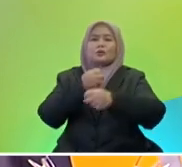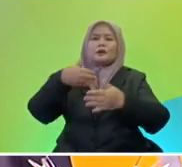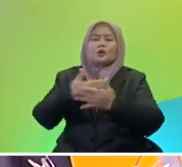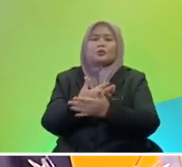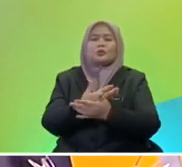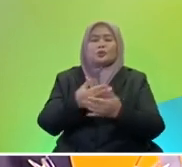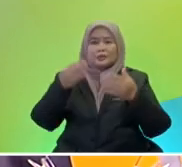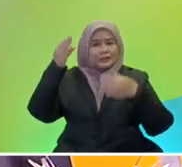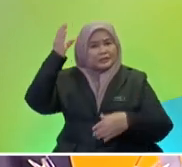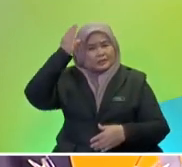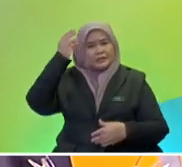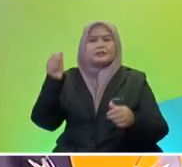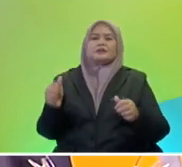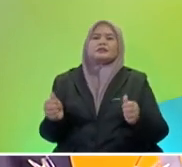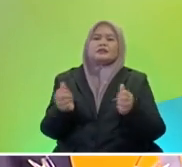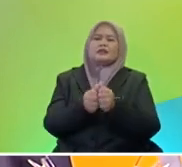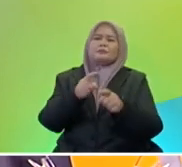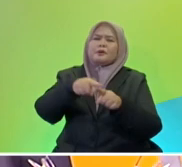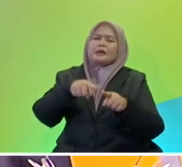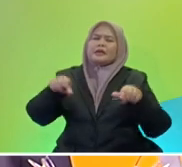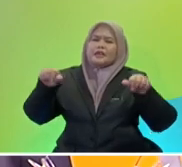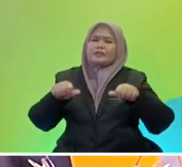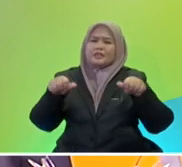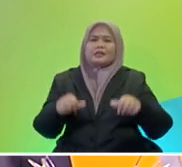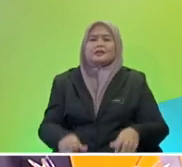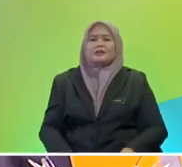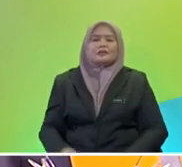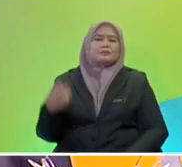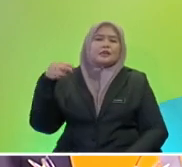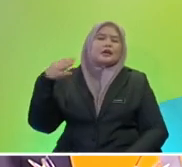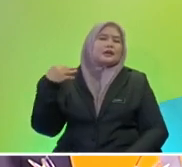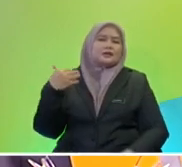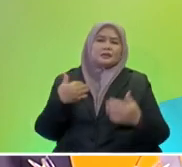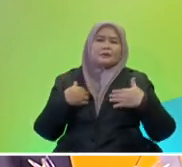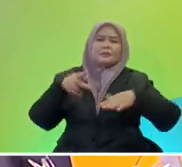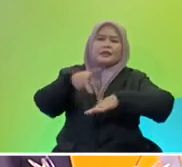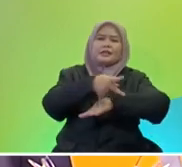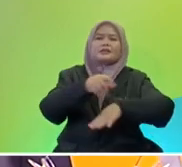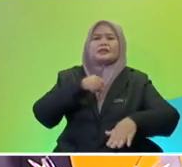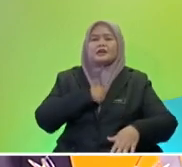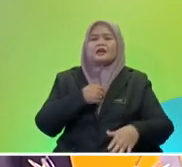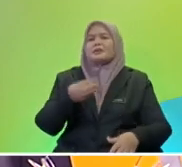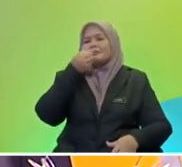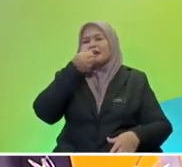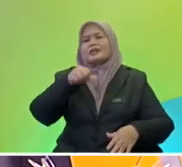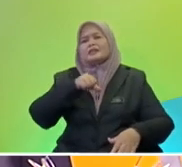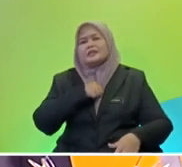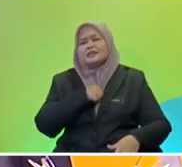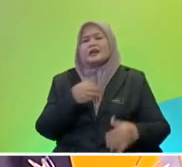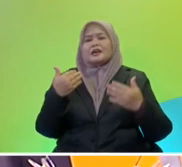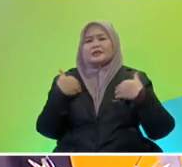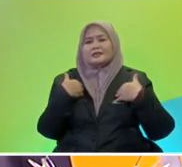dengan macam-macam aktivitas mereka ada pakaian Yang Tersendiri ada makanan Yang Tersendiri dan